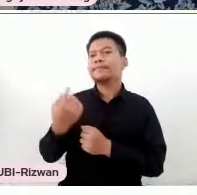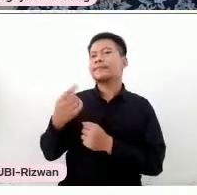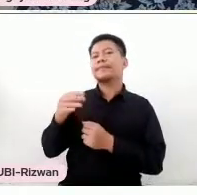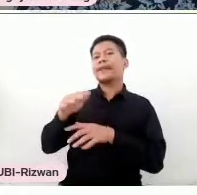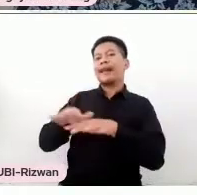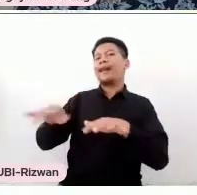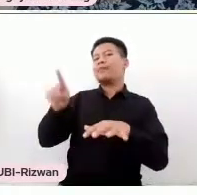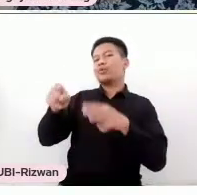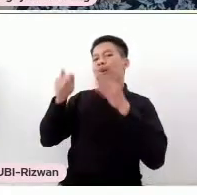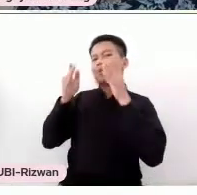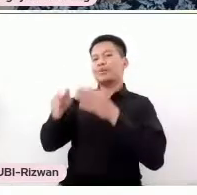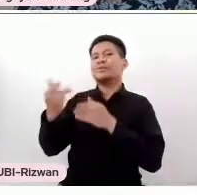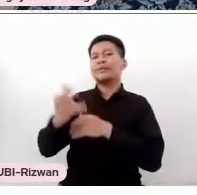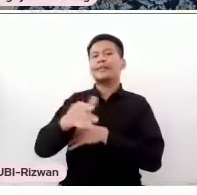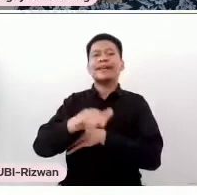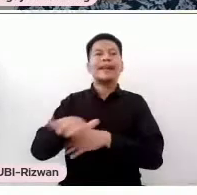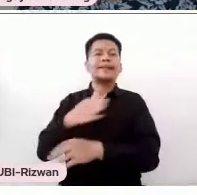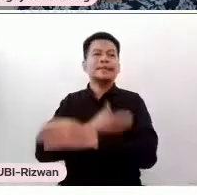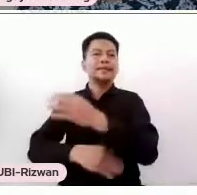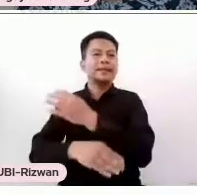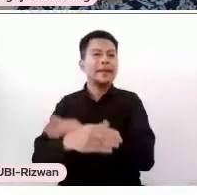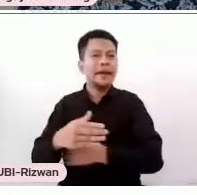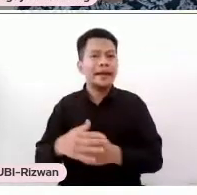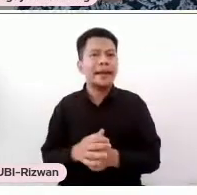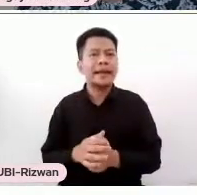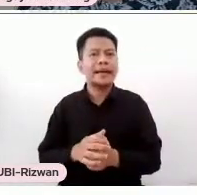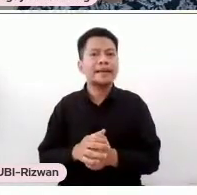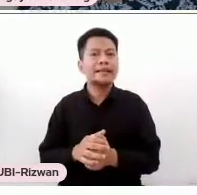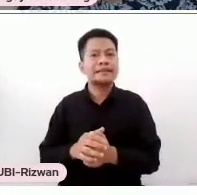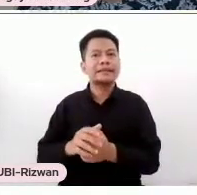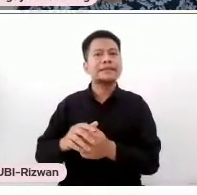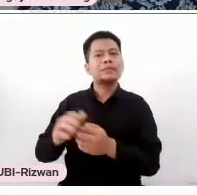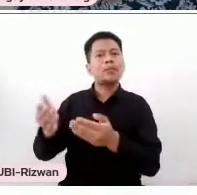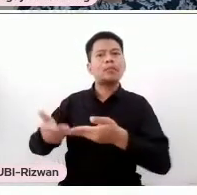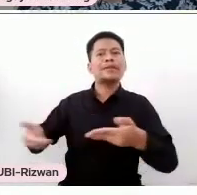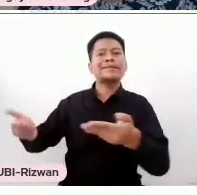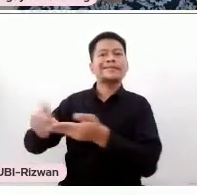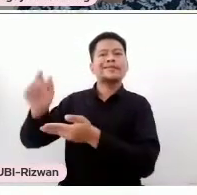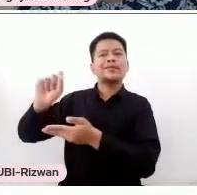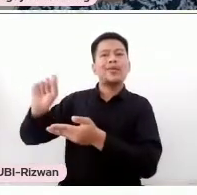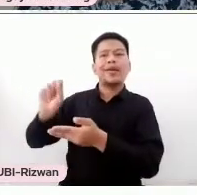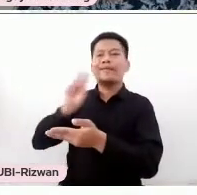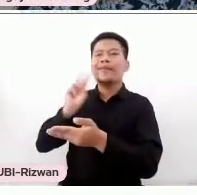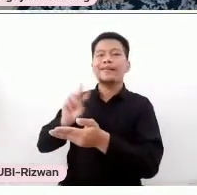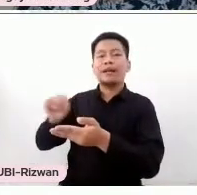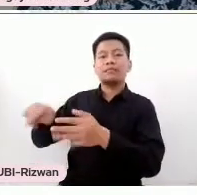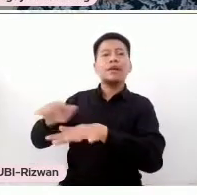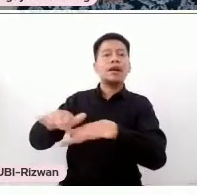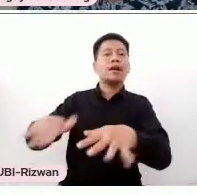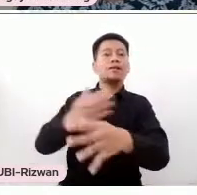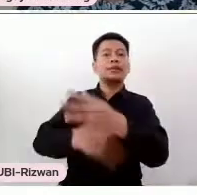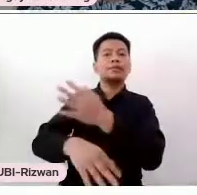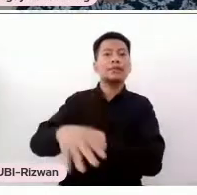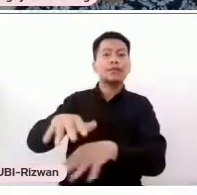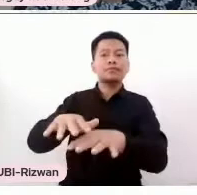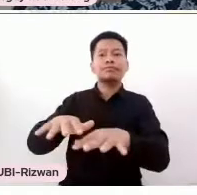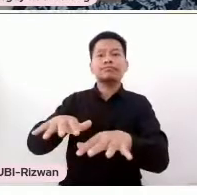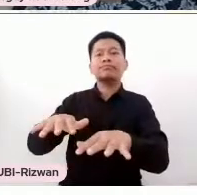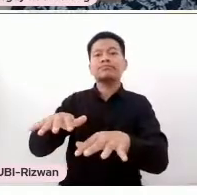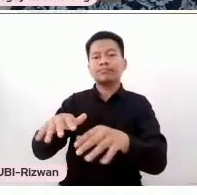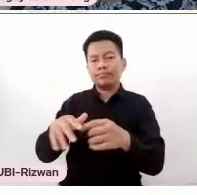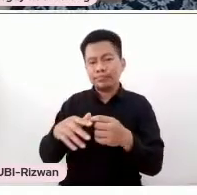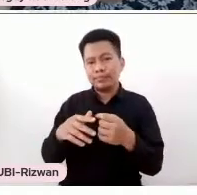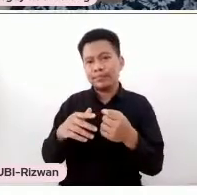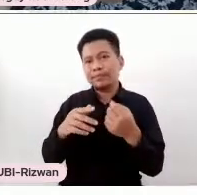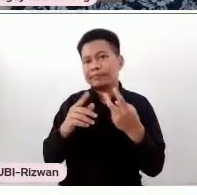the school in Vietnam for children with disabilities. The second part is